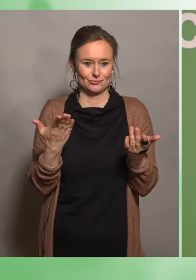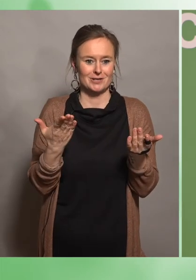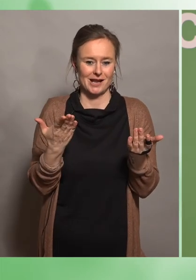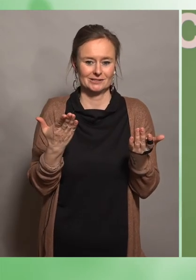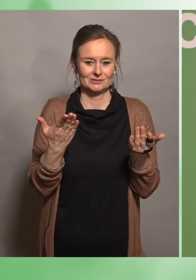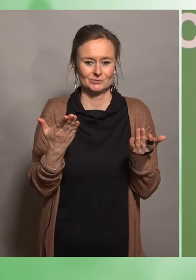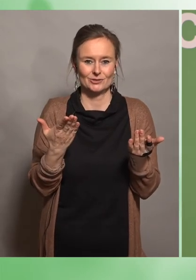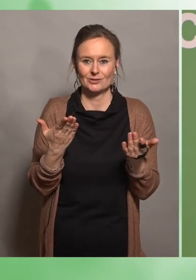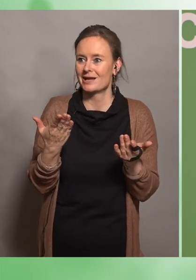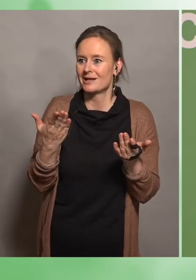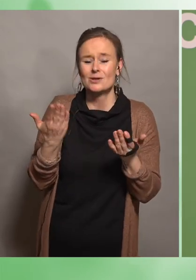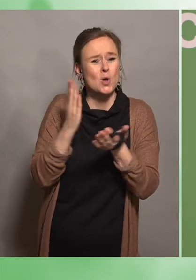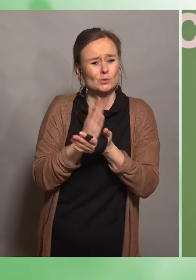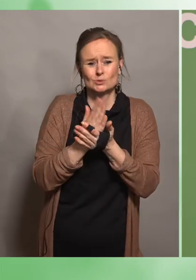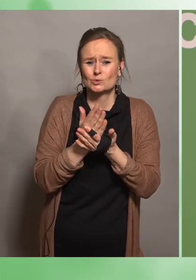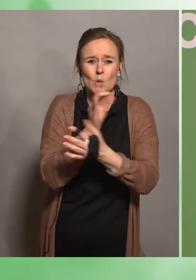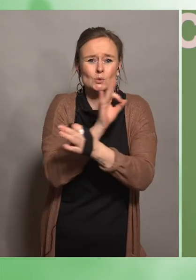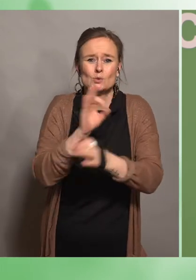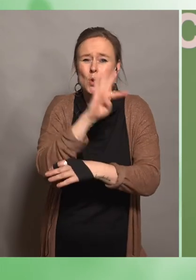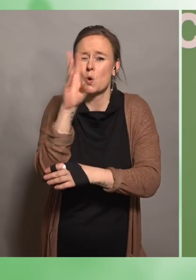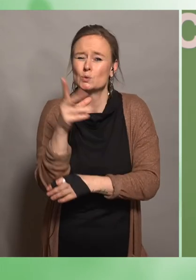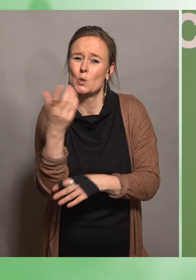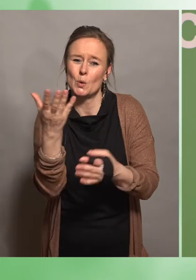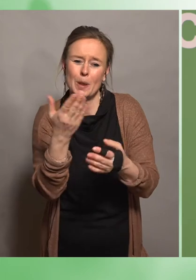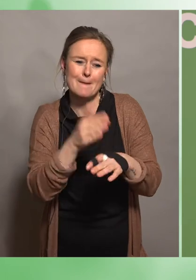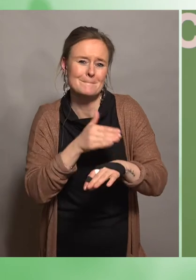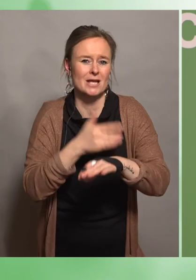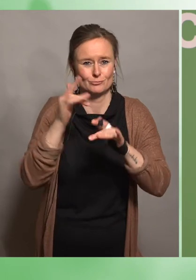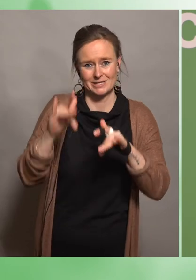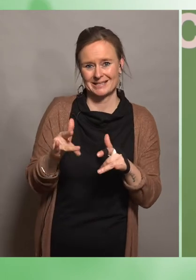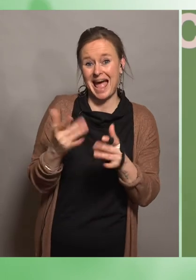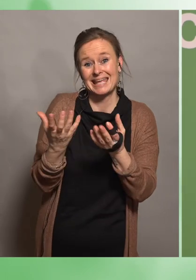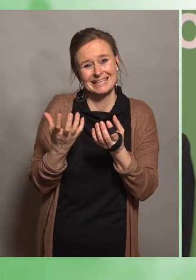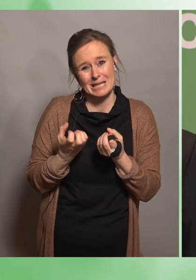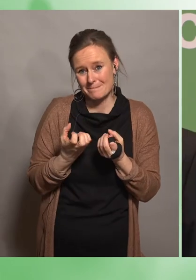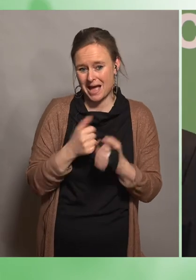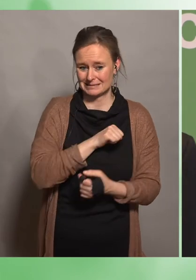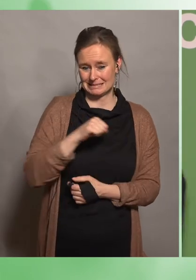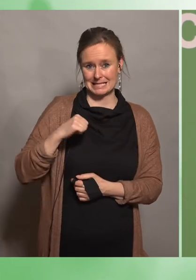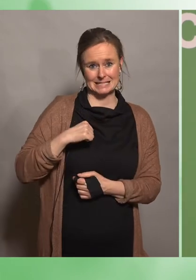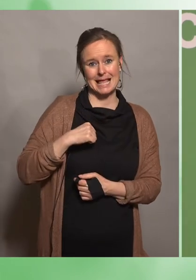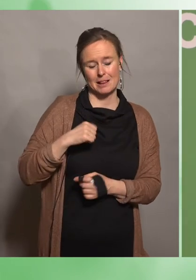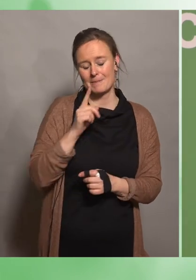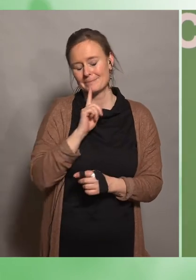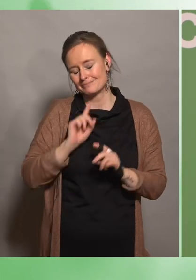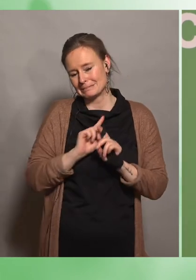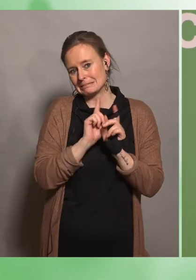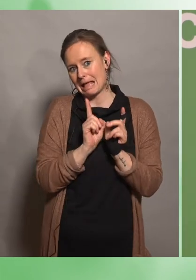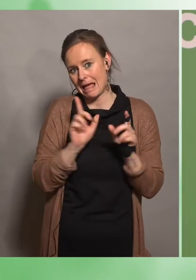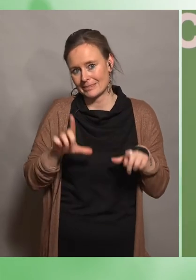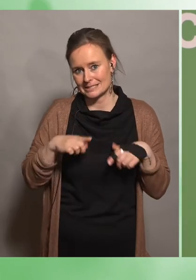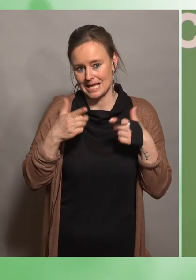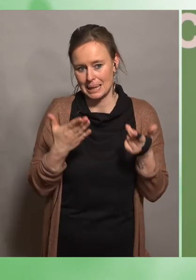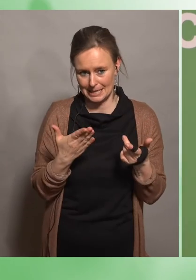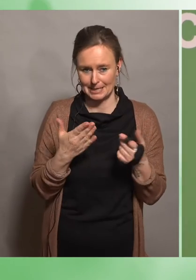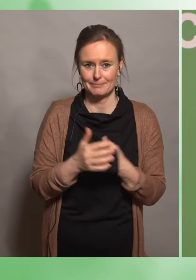wunderbare Best-Practice-Beispiele sind. Wir erleben es in der Praxis natürlich manchmal ein bisschen anders. Und so schön